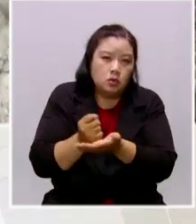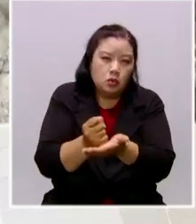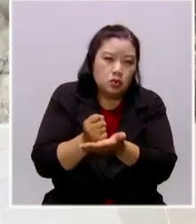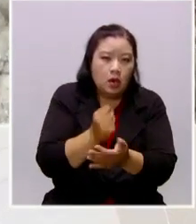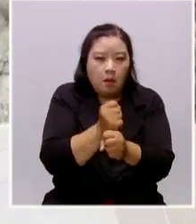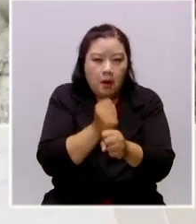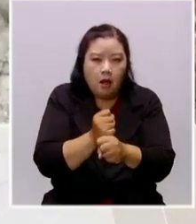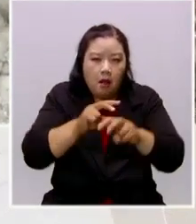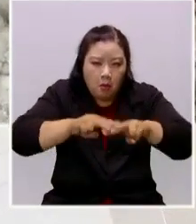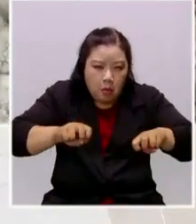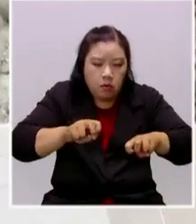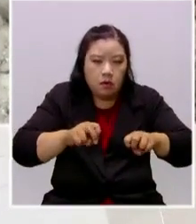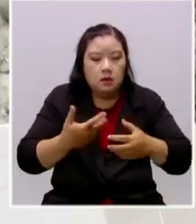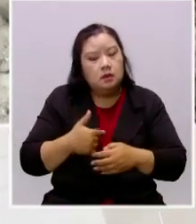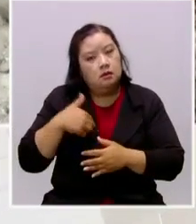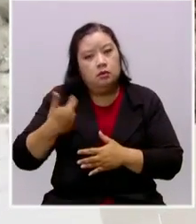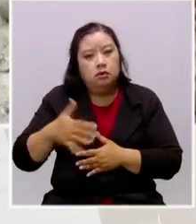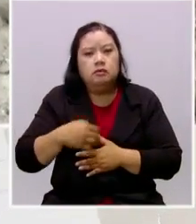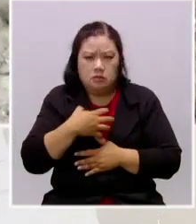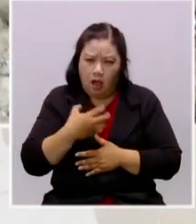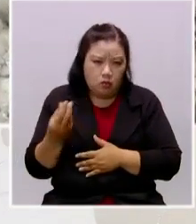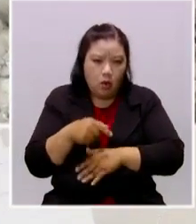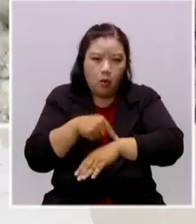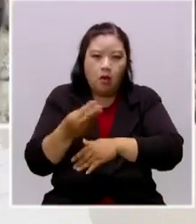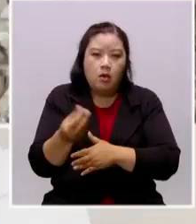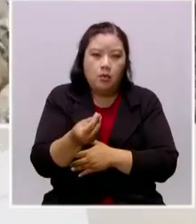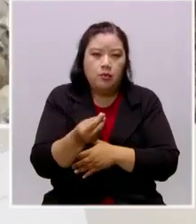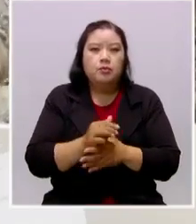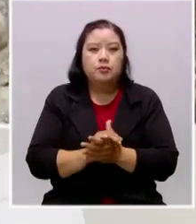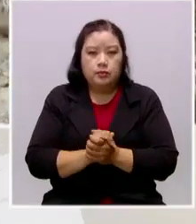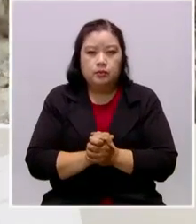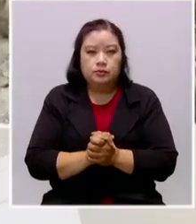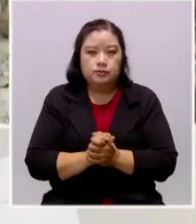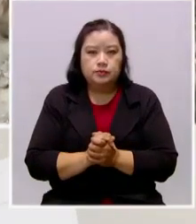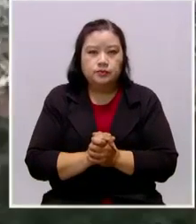ไปไม่เป็นไปตามที่ต้องการนะคะคืออยากให้ช่วยเหลือเร็วกว่านี้